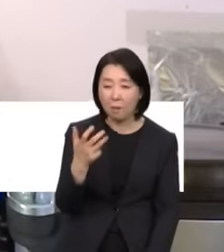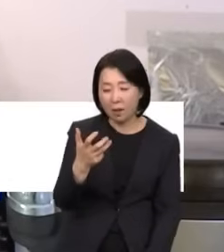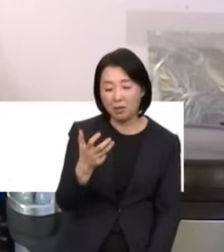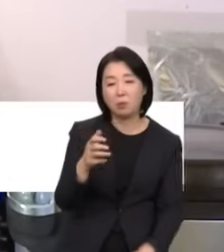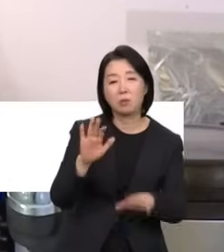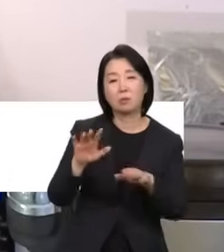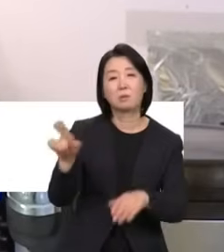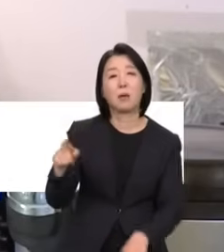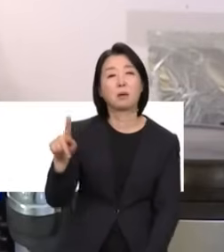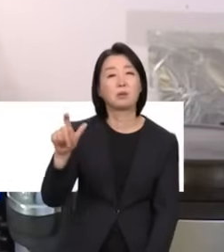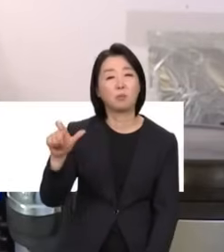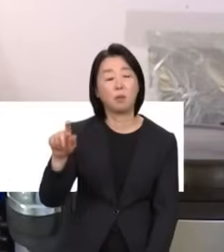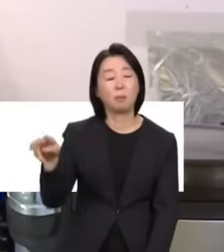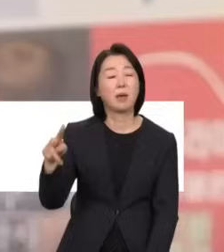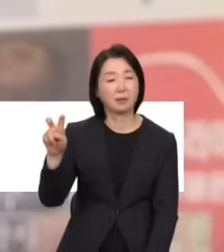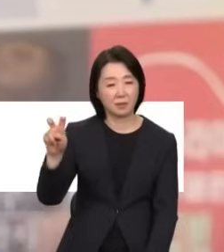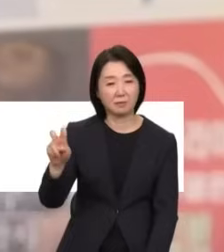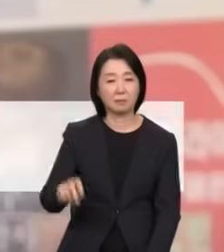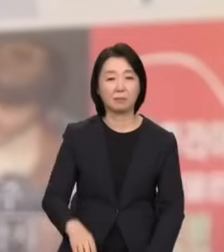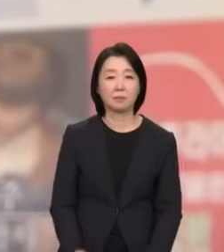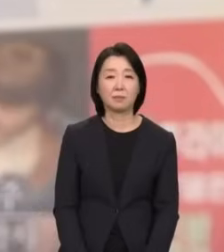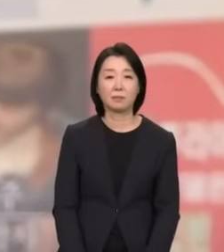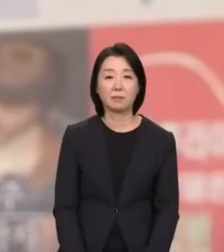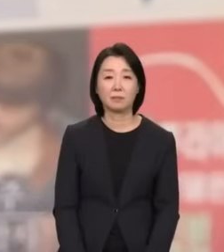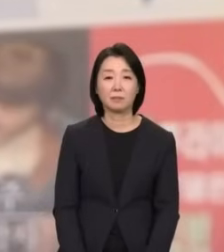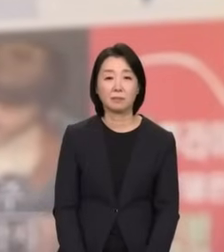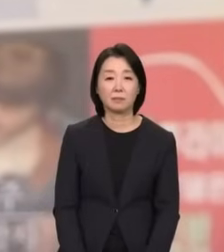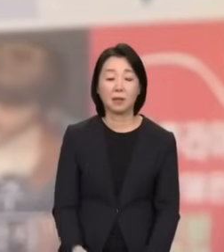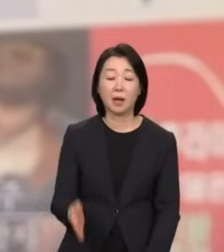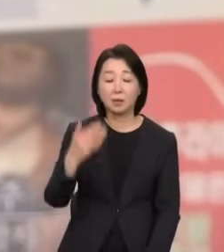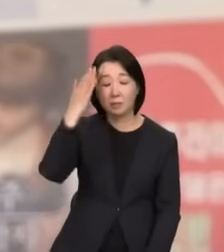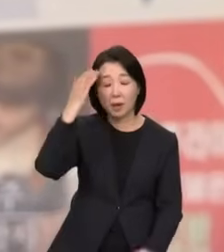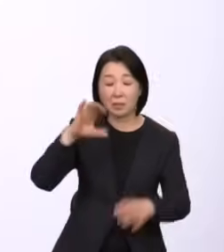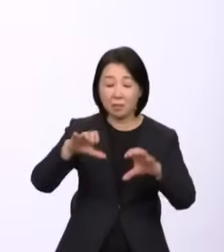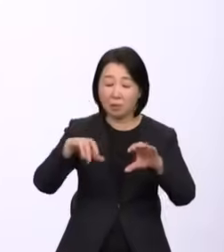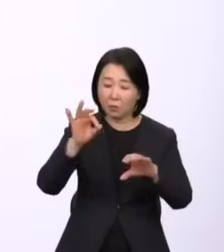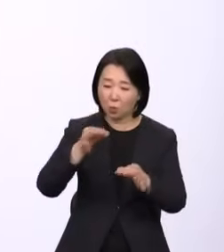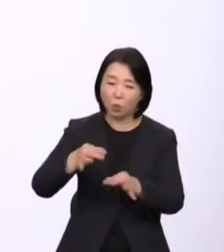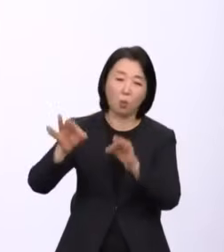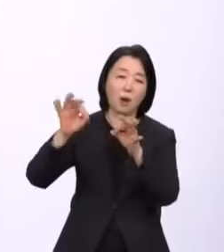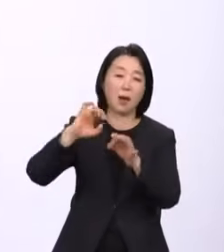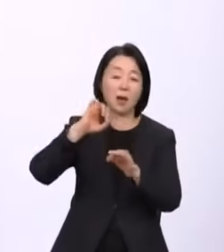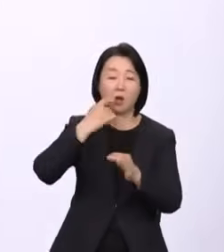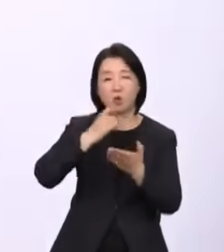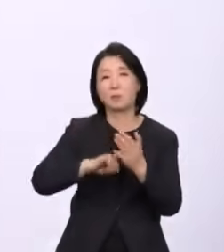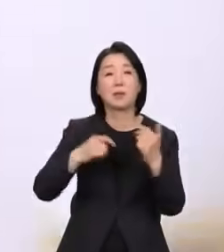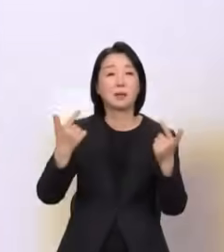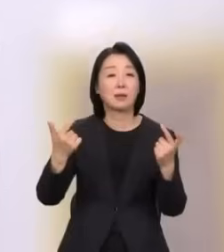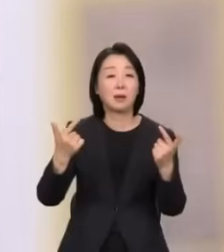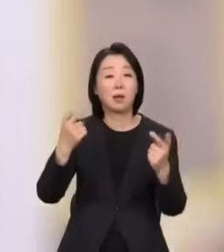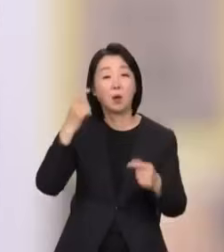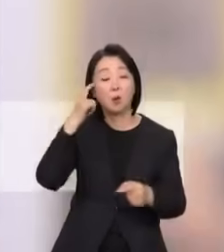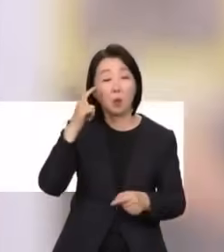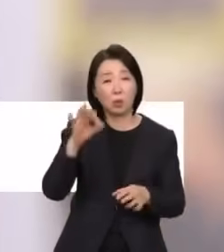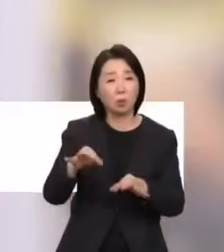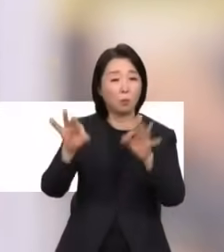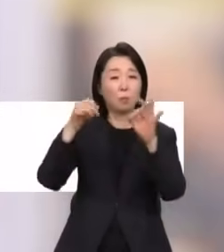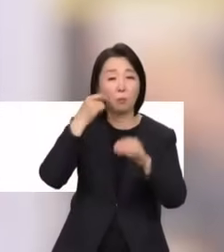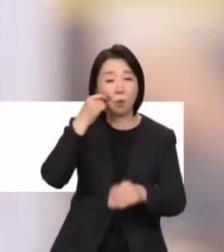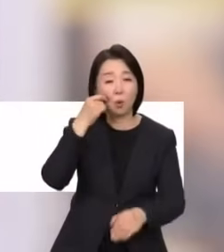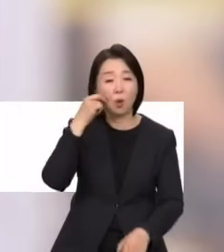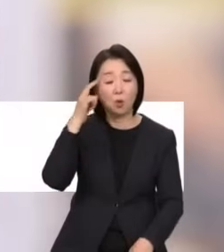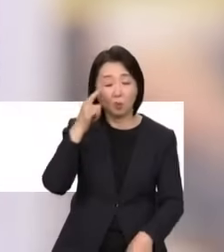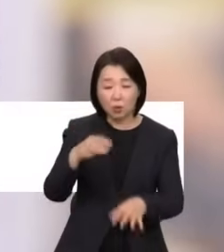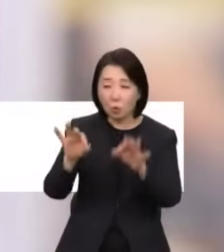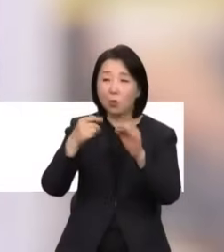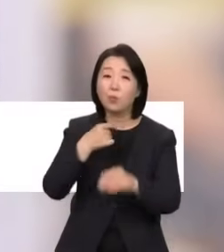지금 115원, 120원 한단 말이에요. 그렇다고 김밥 가격을 올리긴 쉽지 않습니다. 가격을 못 올려요. 그러니까 우리는